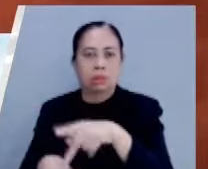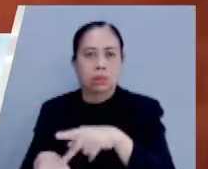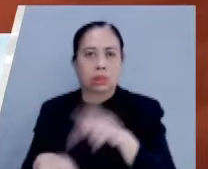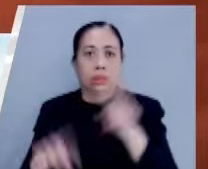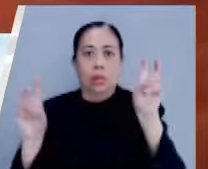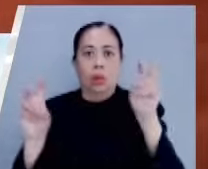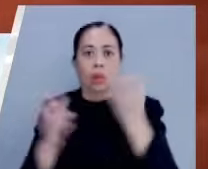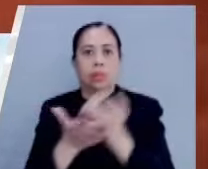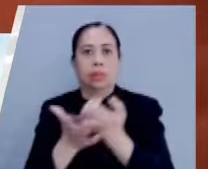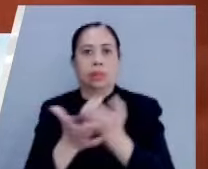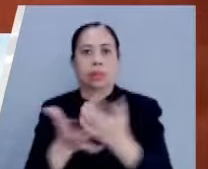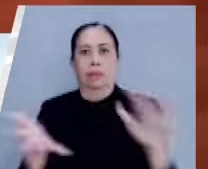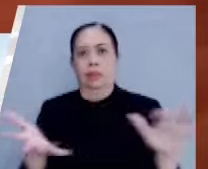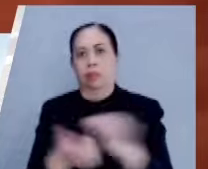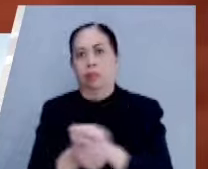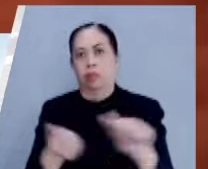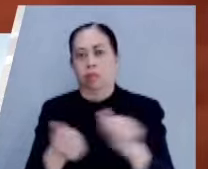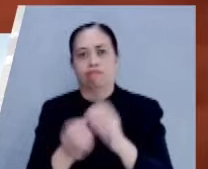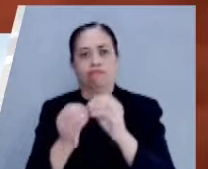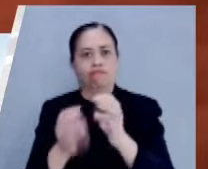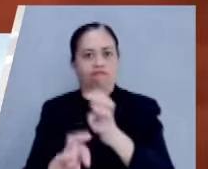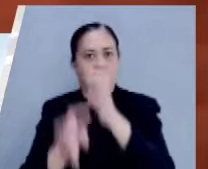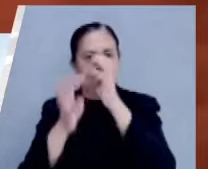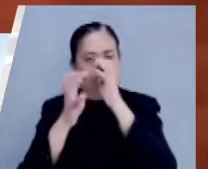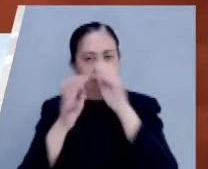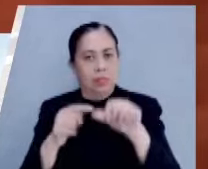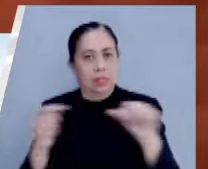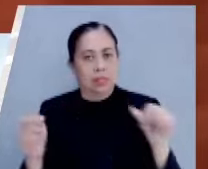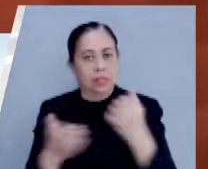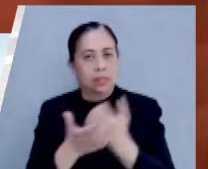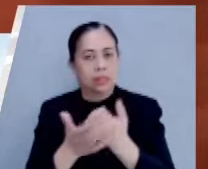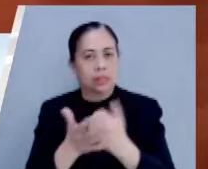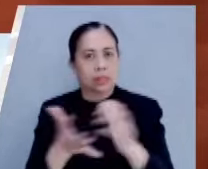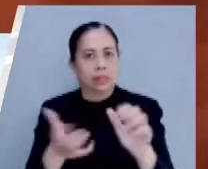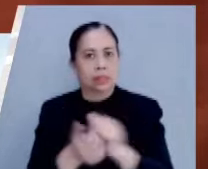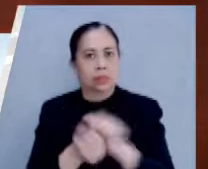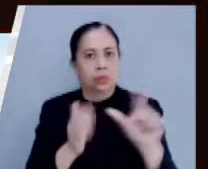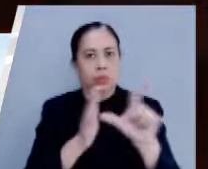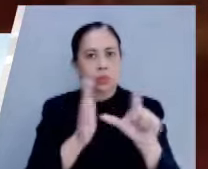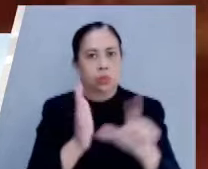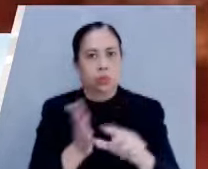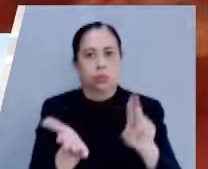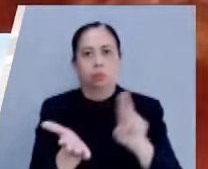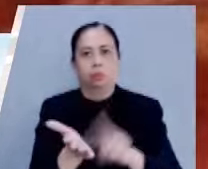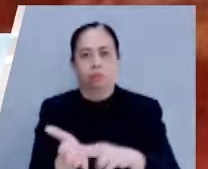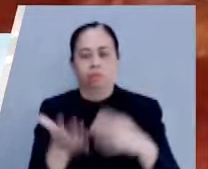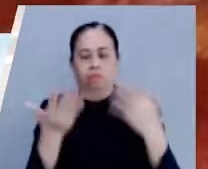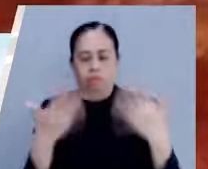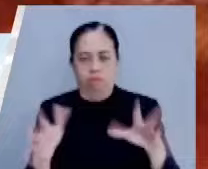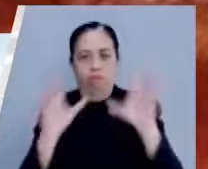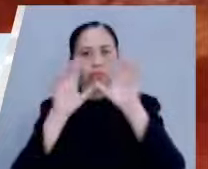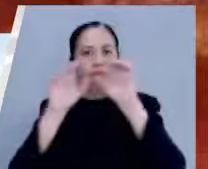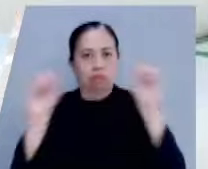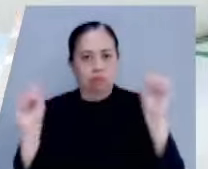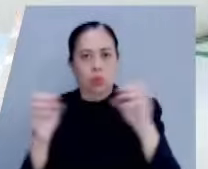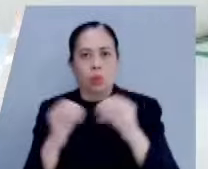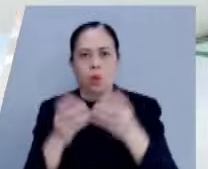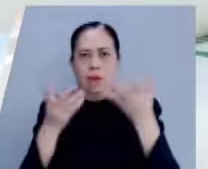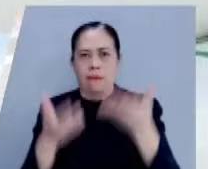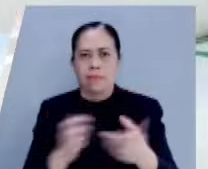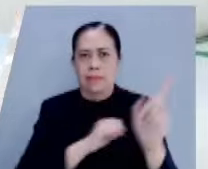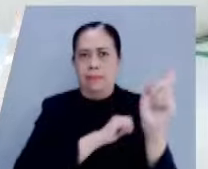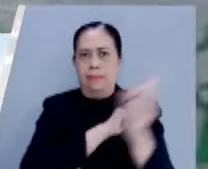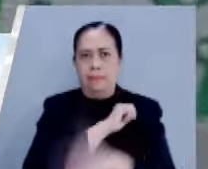nga, kaya higpitan pa sa Anti-Agricultural Economic Sabotage Act na nilagdaan na ng Pangulo. Mas mabigat ang parusa nito kumpara